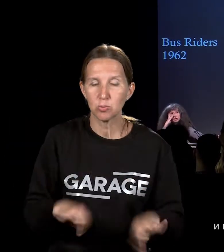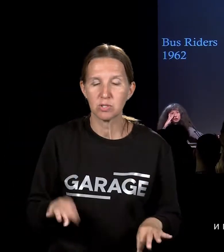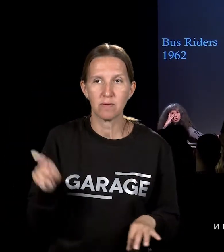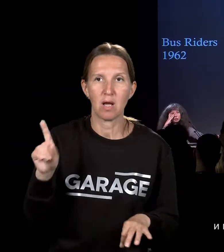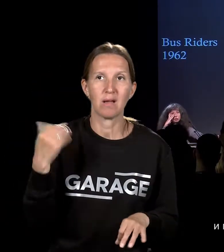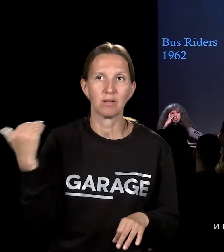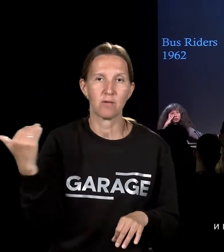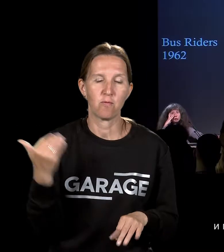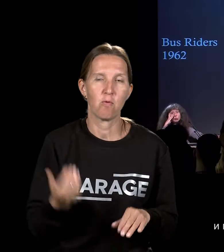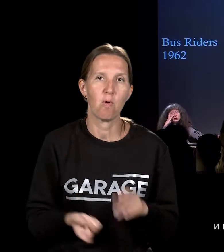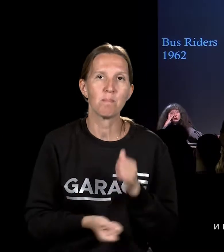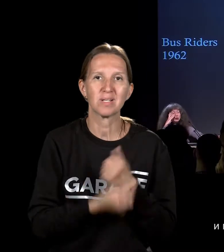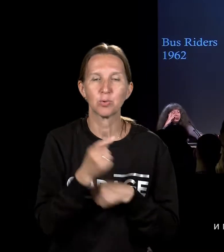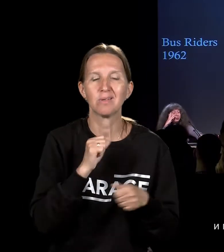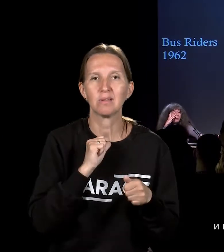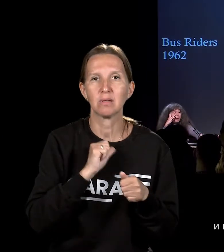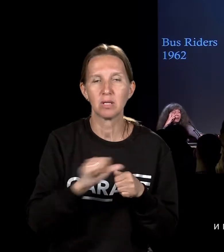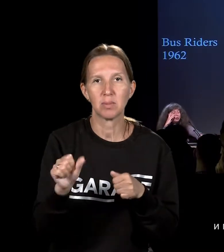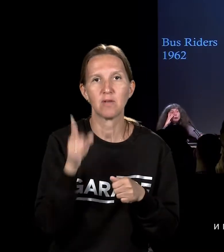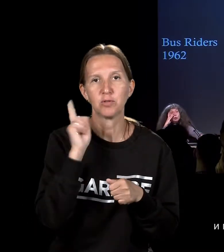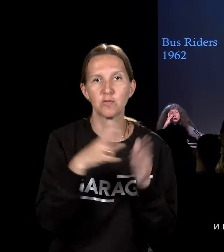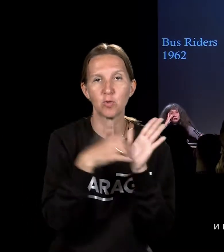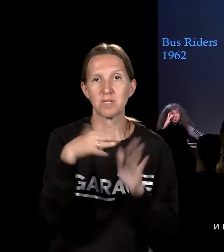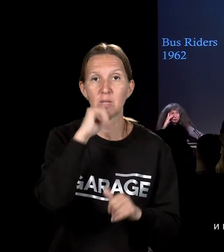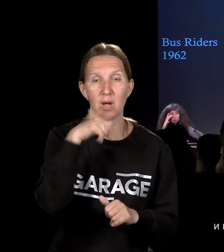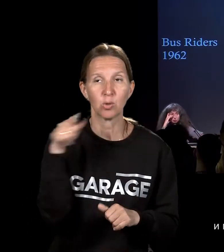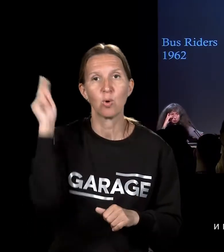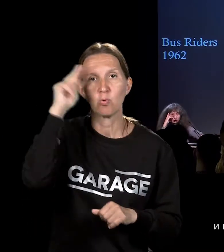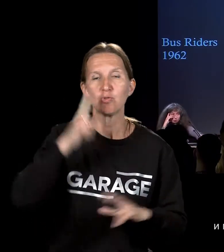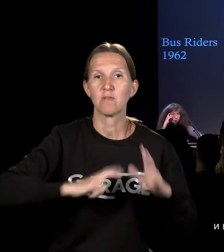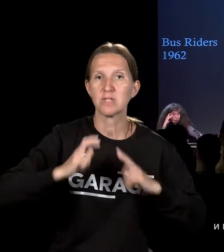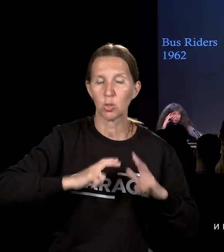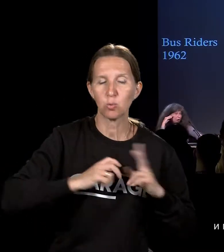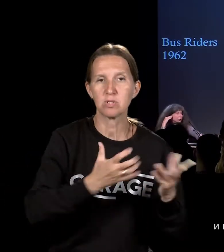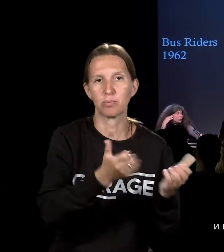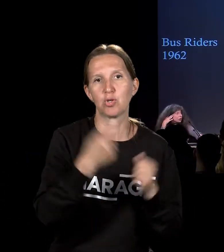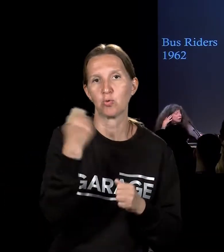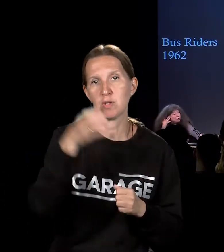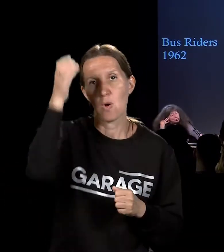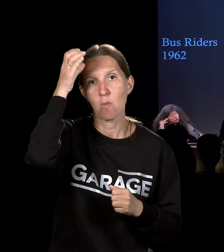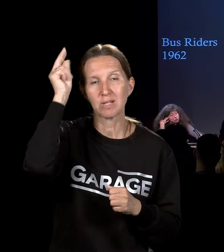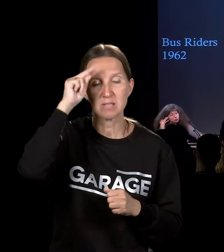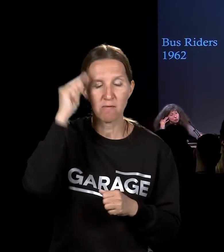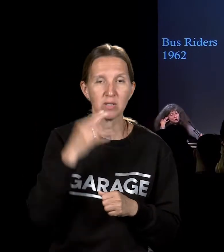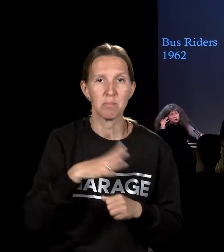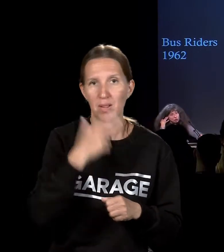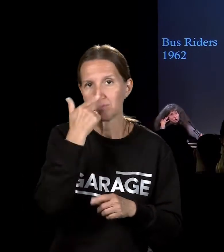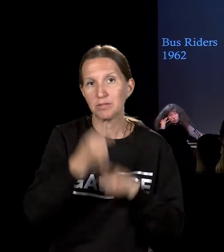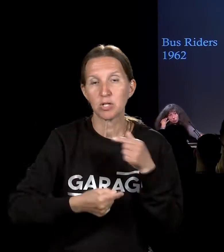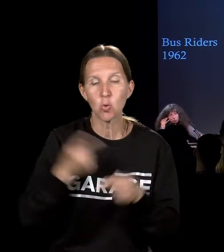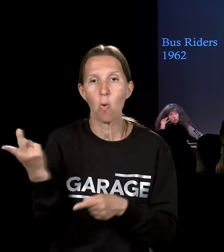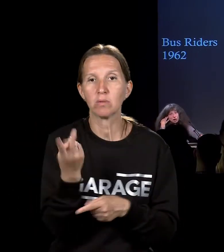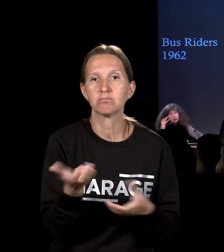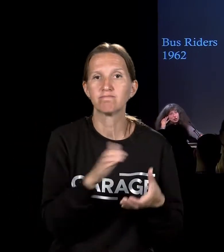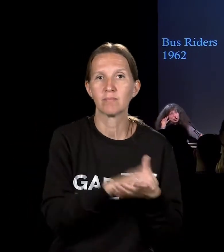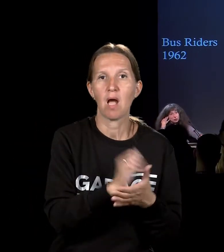начале 50-х годов не только учится в институте, получает художественное образование, достаточно традиционное, ознакомиться с Аланом